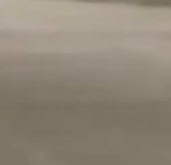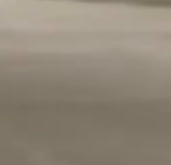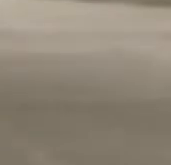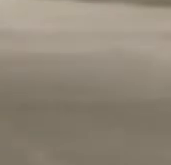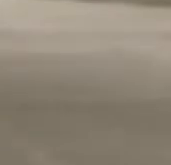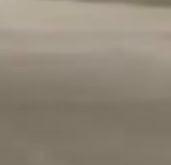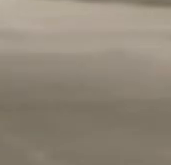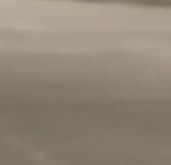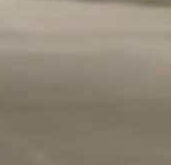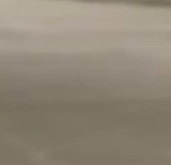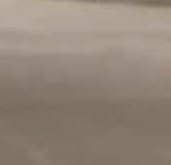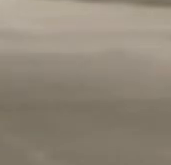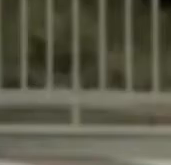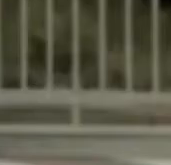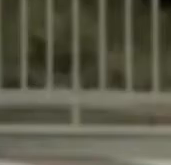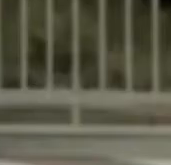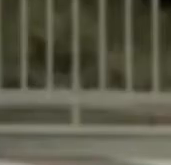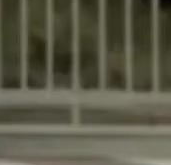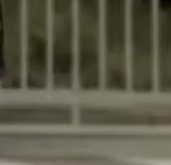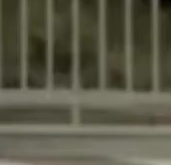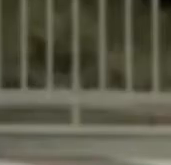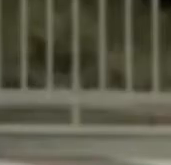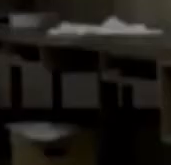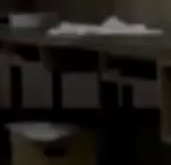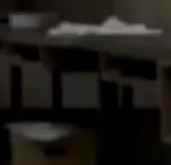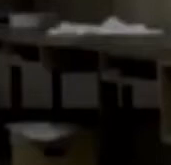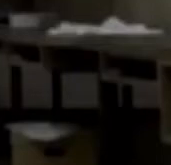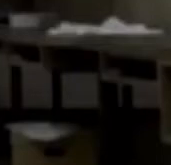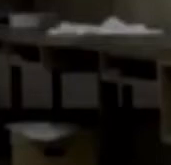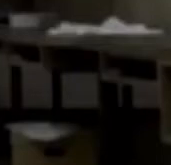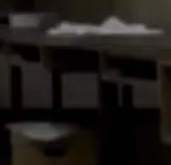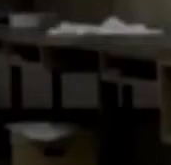วิกฤตอาจทำให้คุณล้ม